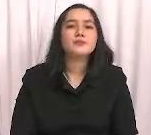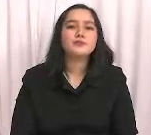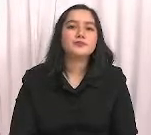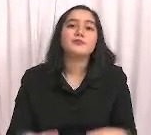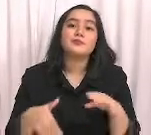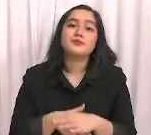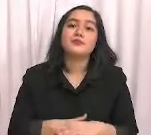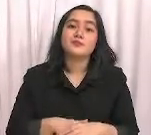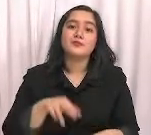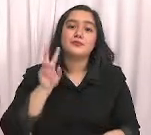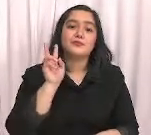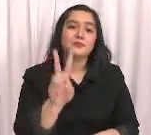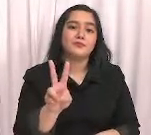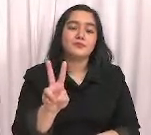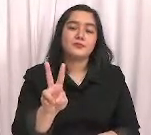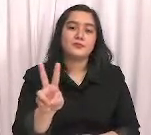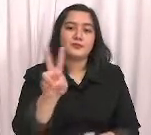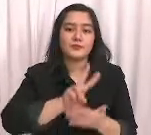2,